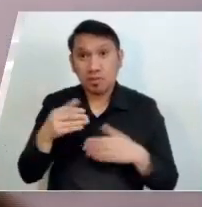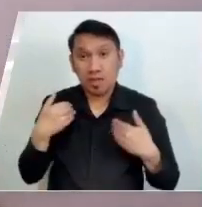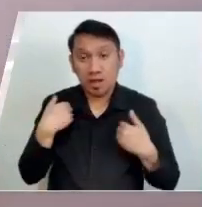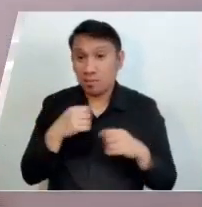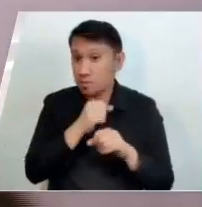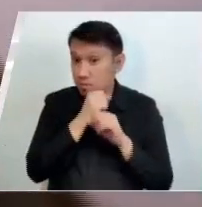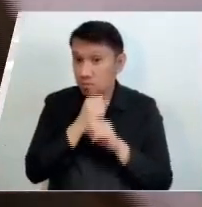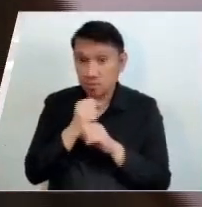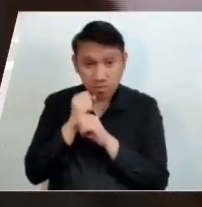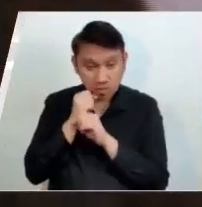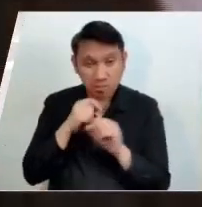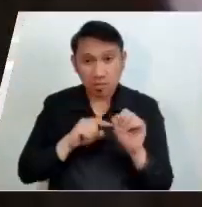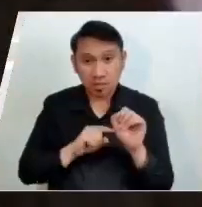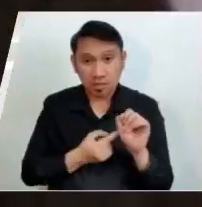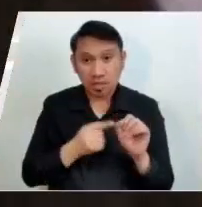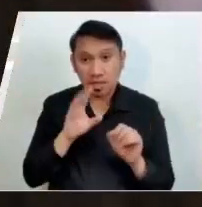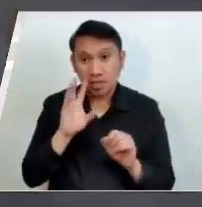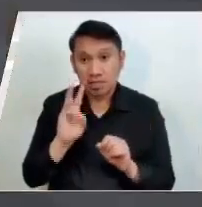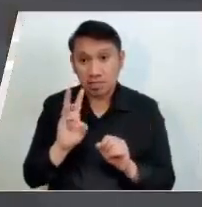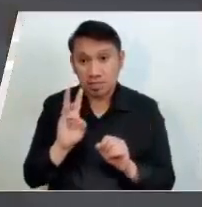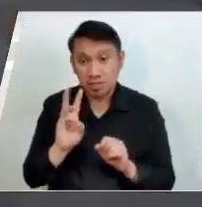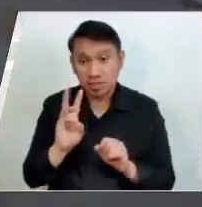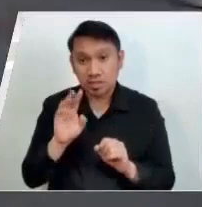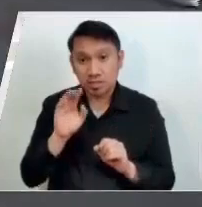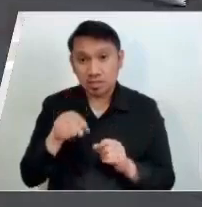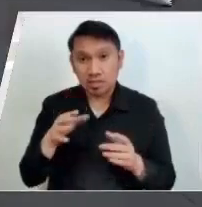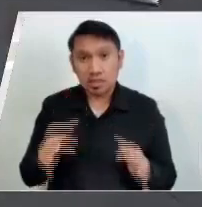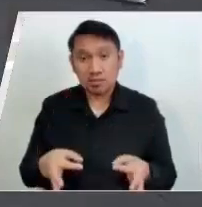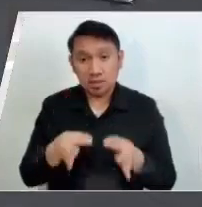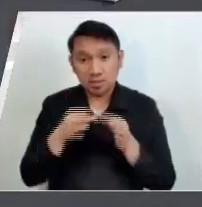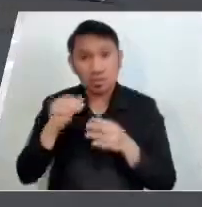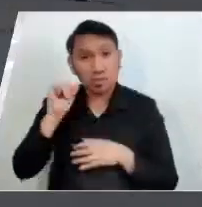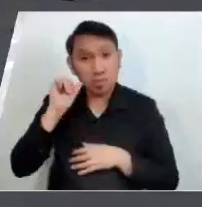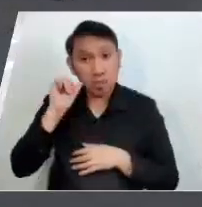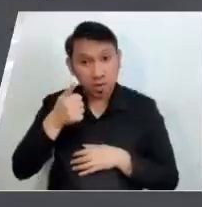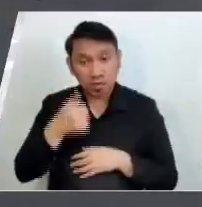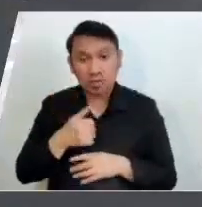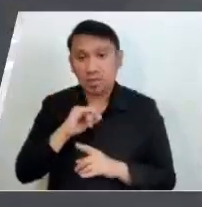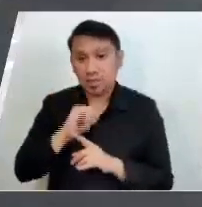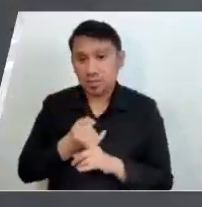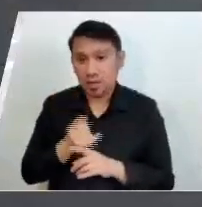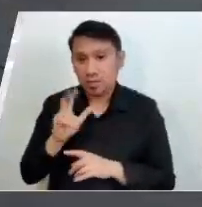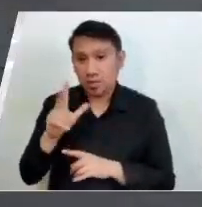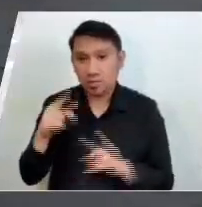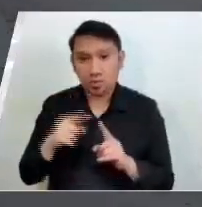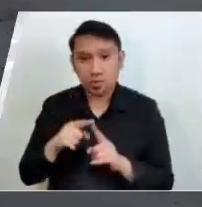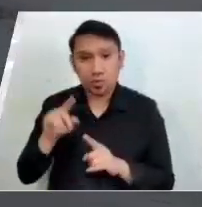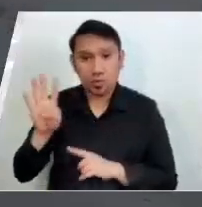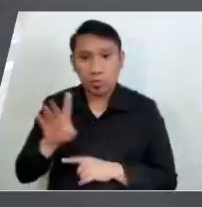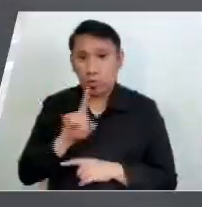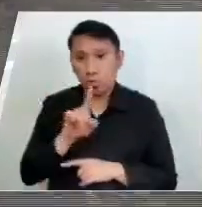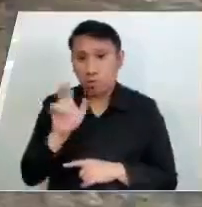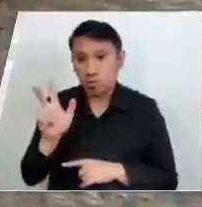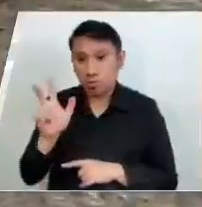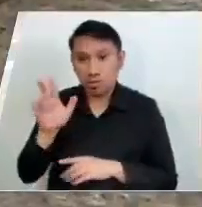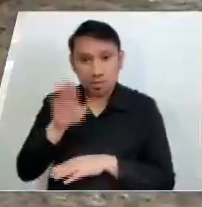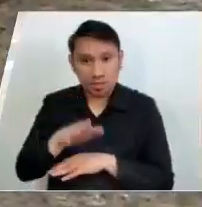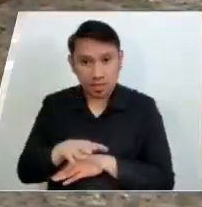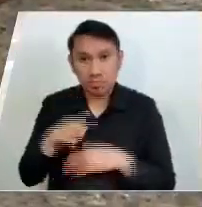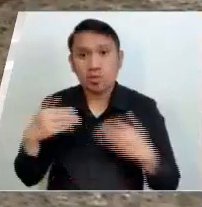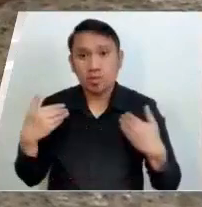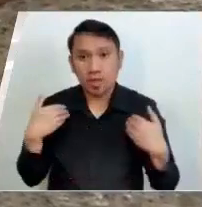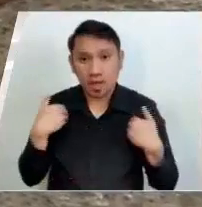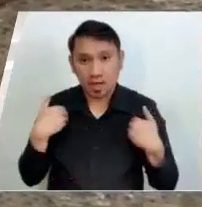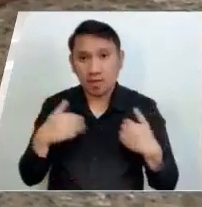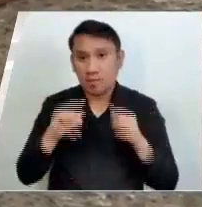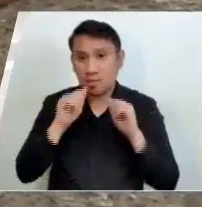pagkatapos ng 6 p.m. Mass sa January 6. Bukas naman, January 3 hanggang 4 ng 1:30 ng hapon, isasagawa ng blessing sa